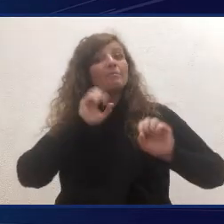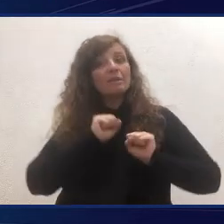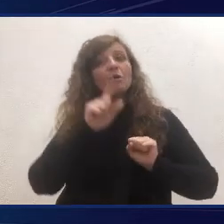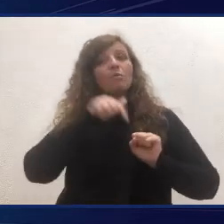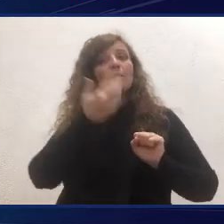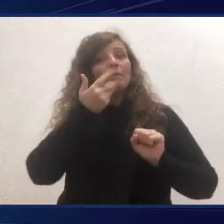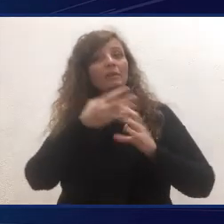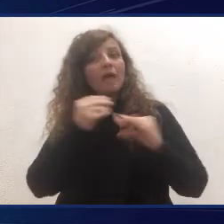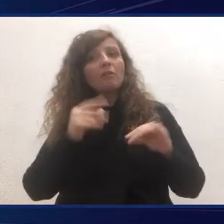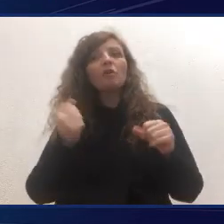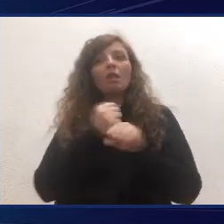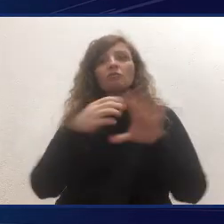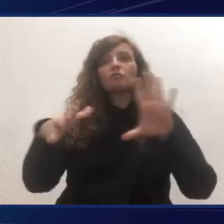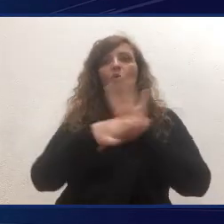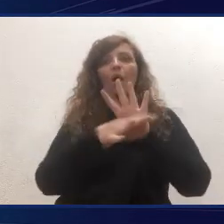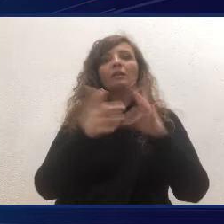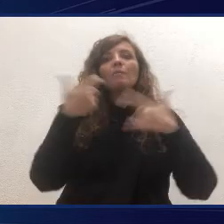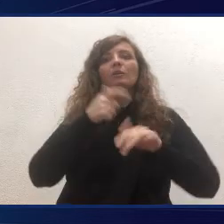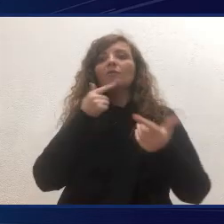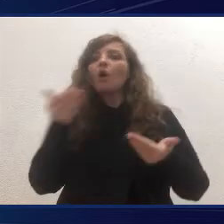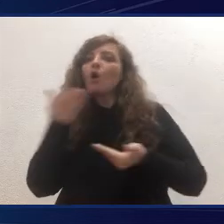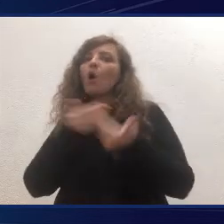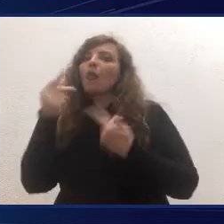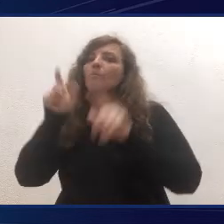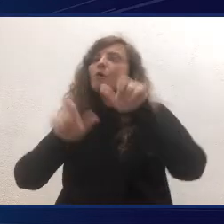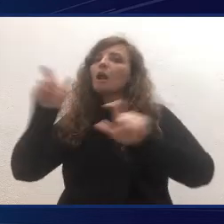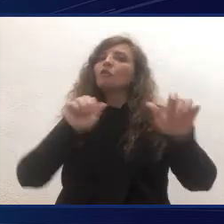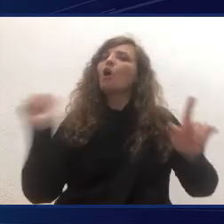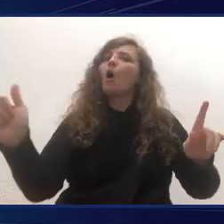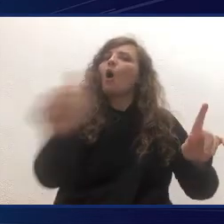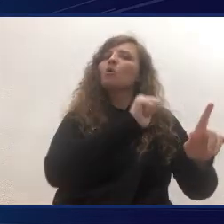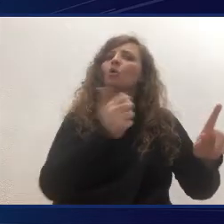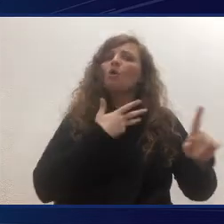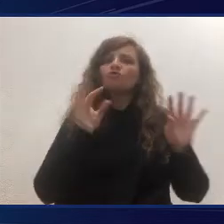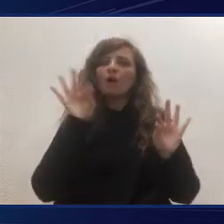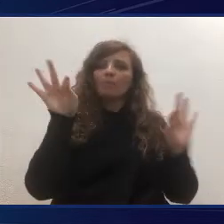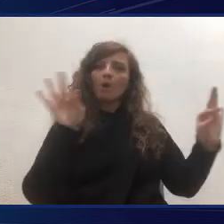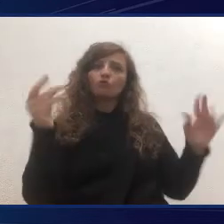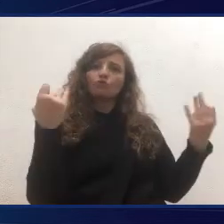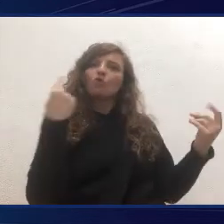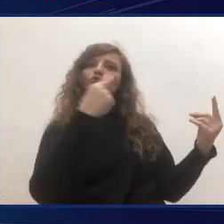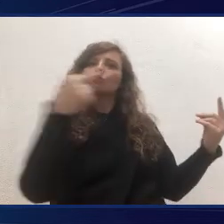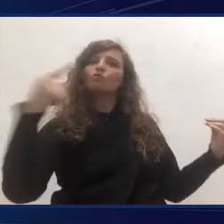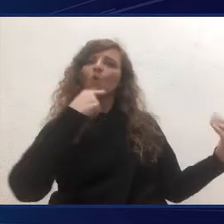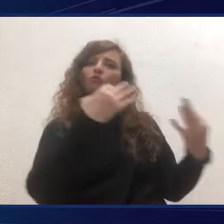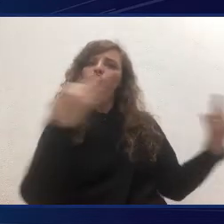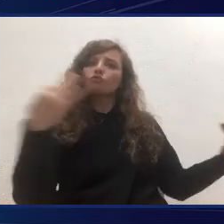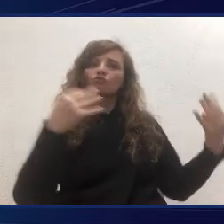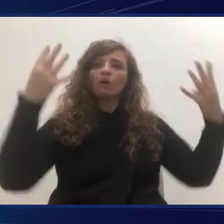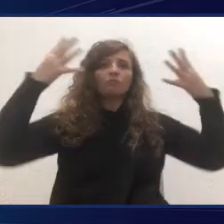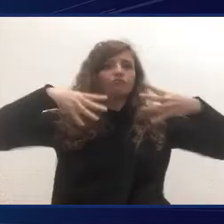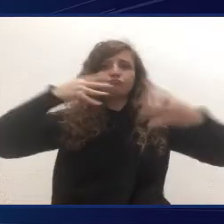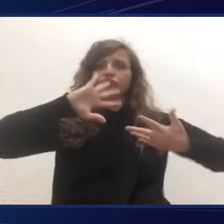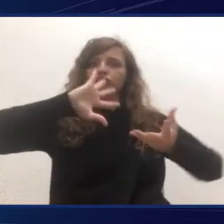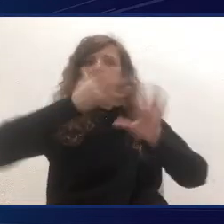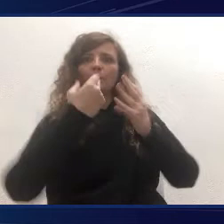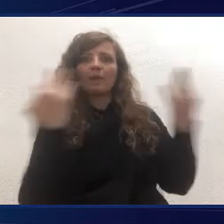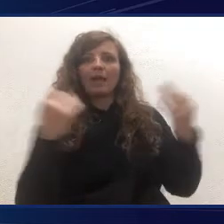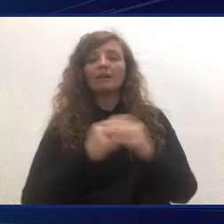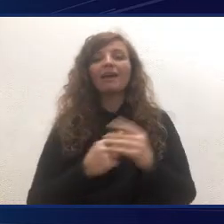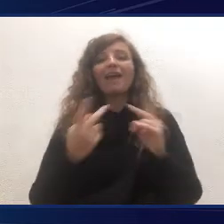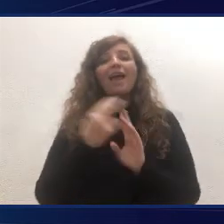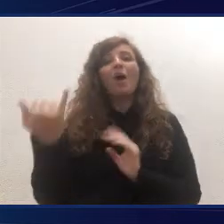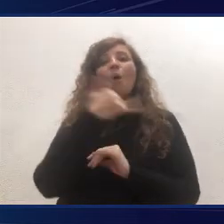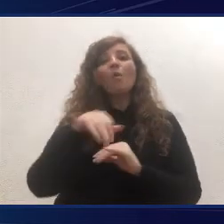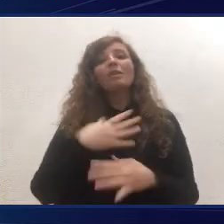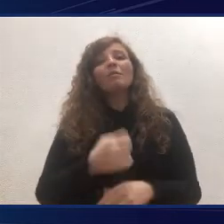e apprezzava il lavoro di squadra, perché ogni collaboratore aveva un posto preciso nell'ingranaggio.